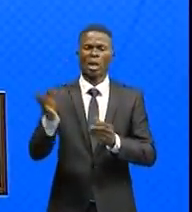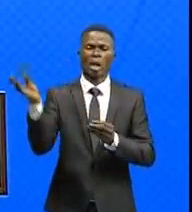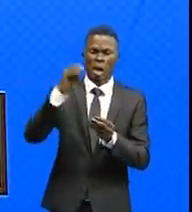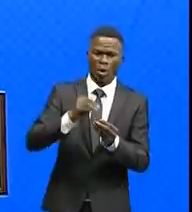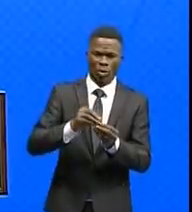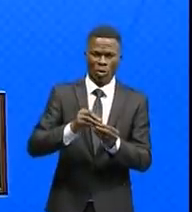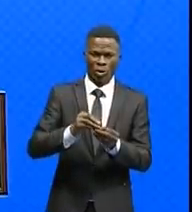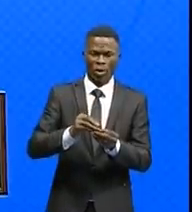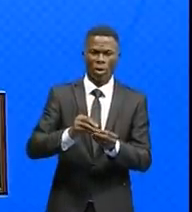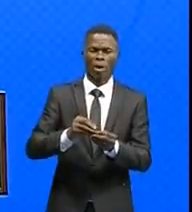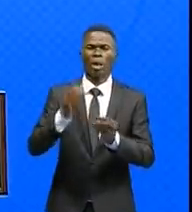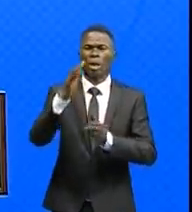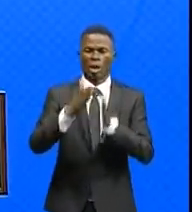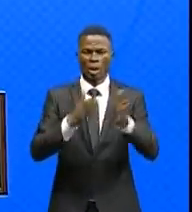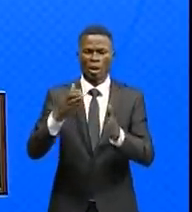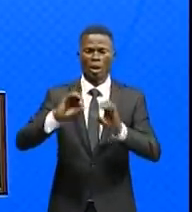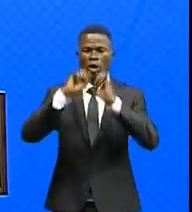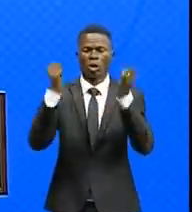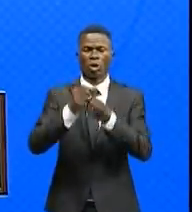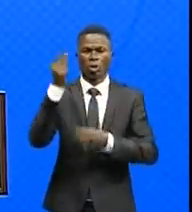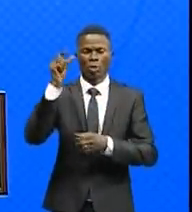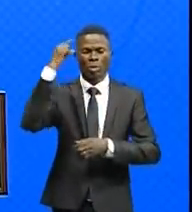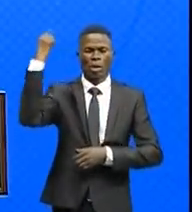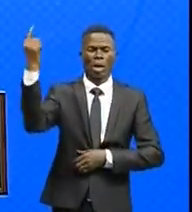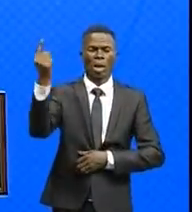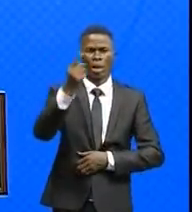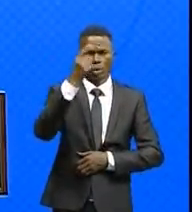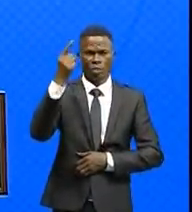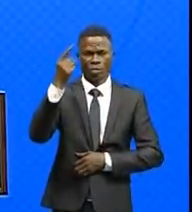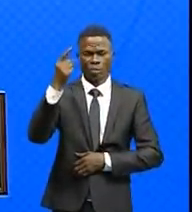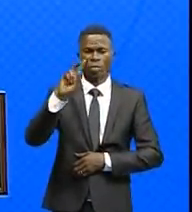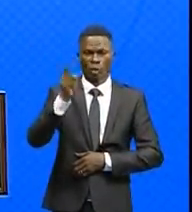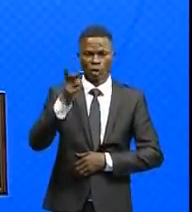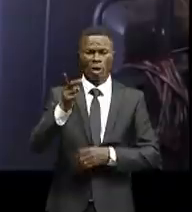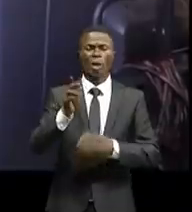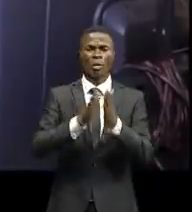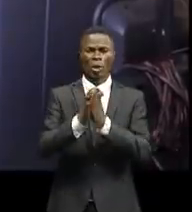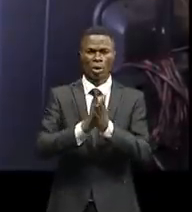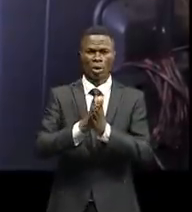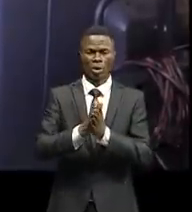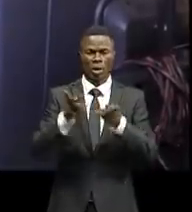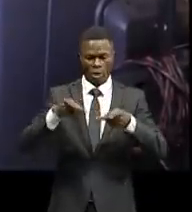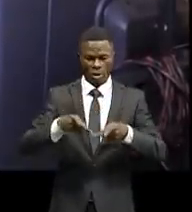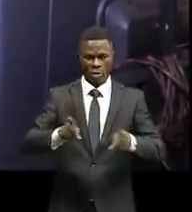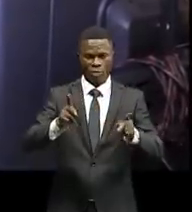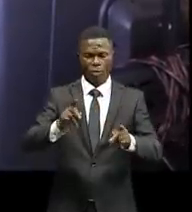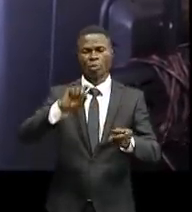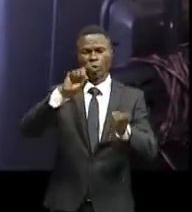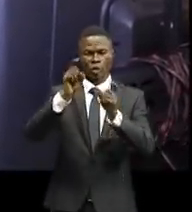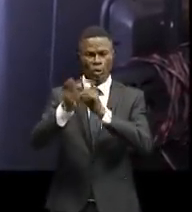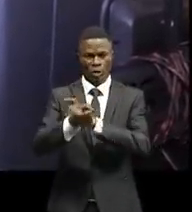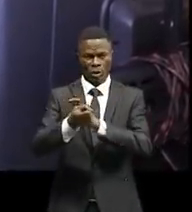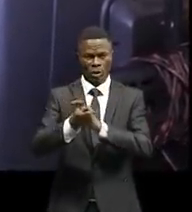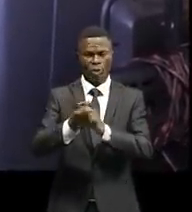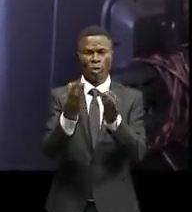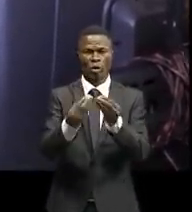supplémentaires dans les capitales de la Société financière internationale. Le second concerne l'autorisation de ratification